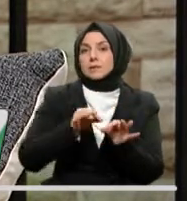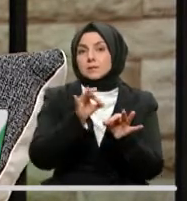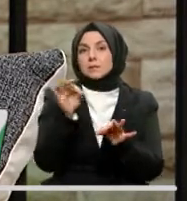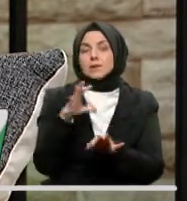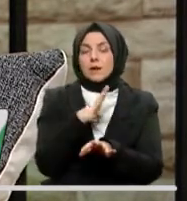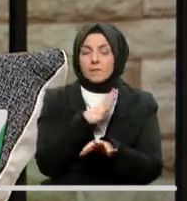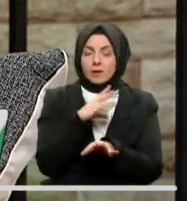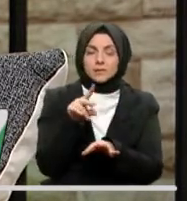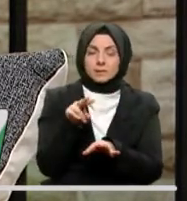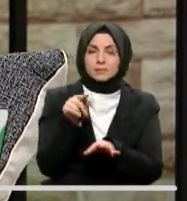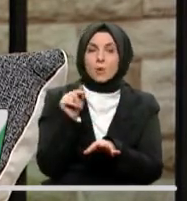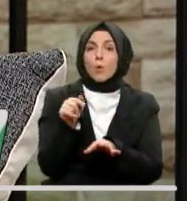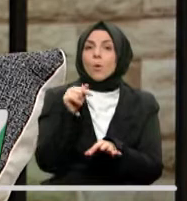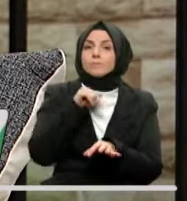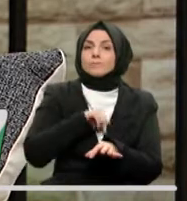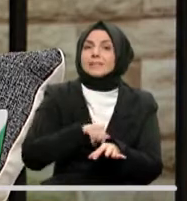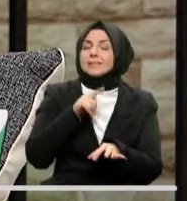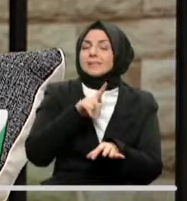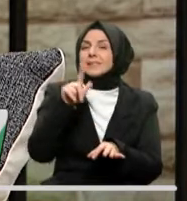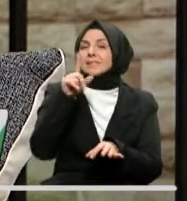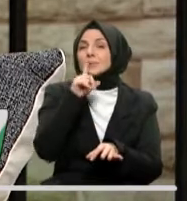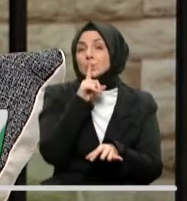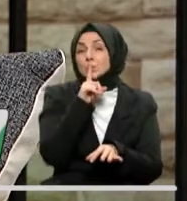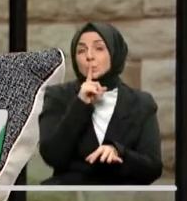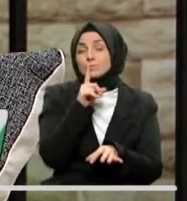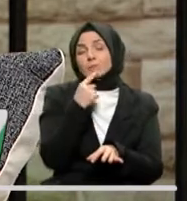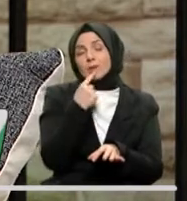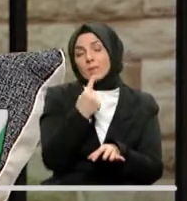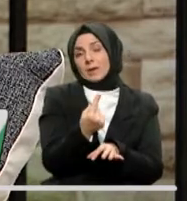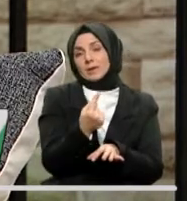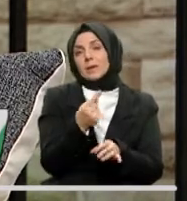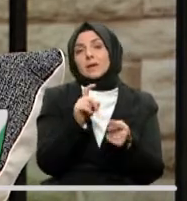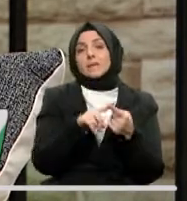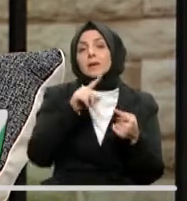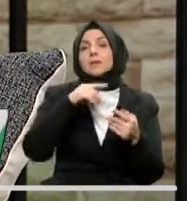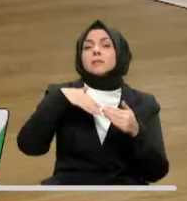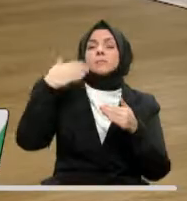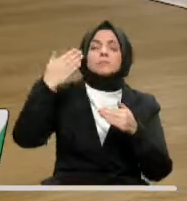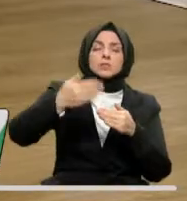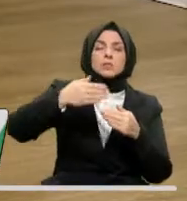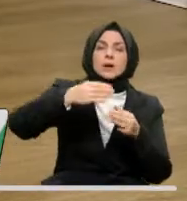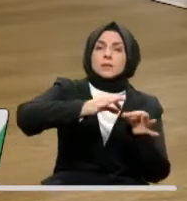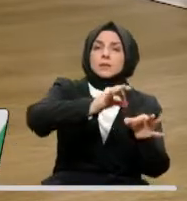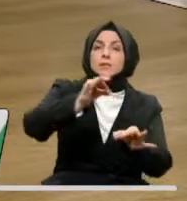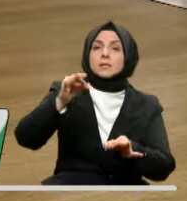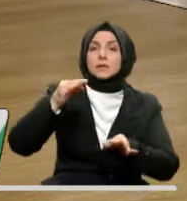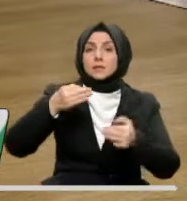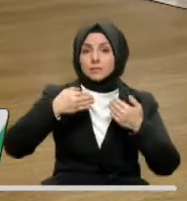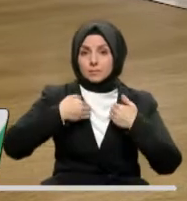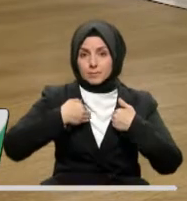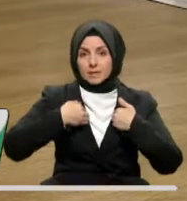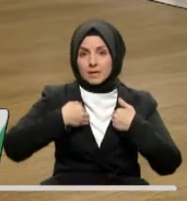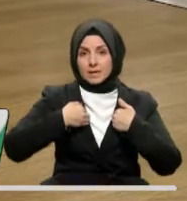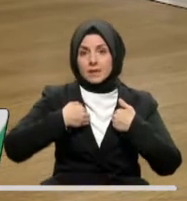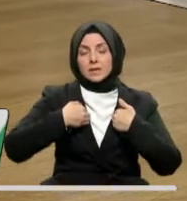şeklinde oyuncu iç sesi susturmak ve dediğim gibi dışarıdaki insanların size sunduklarını Evet